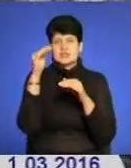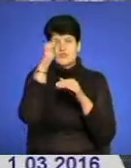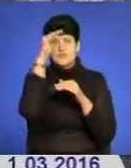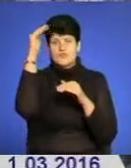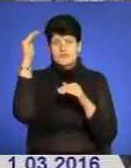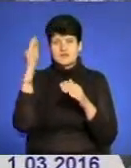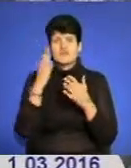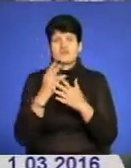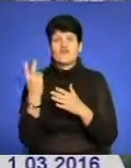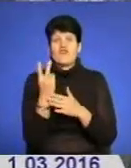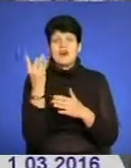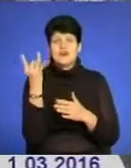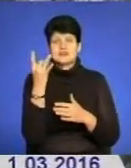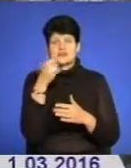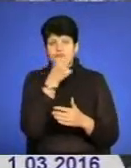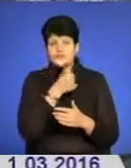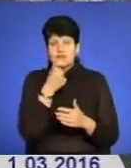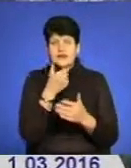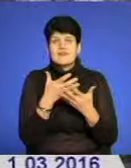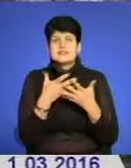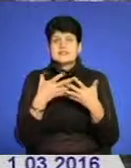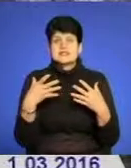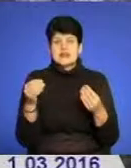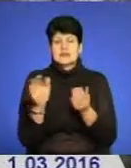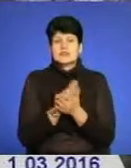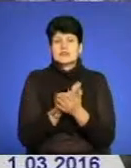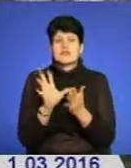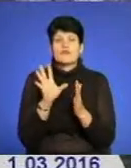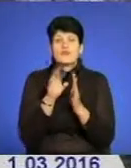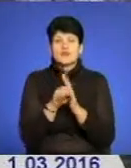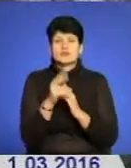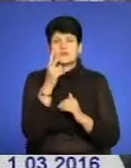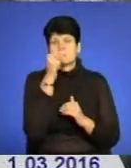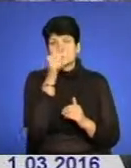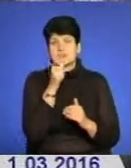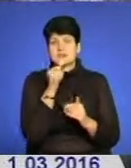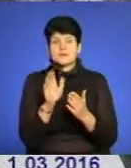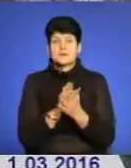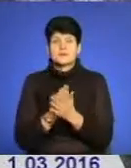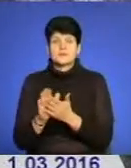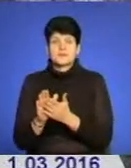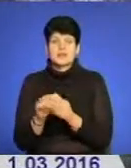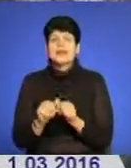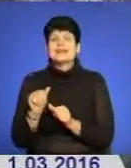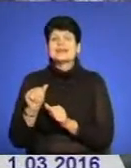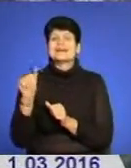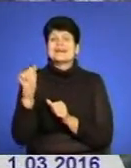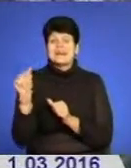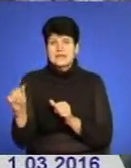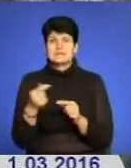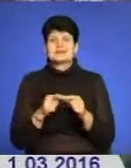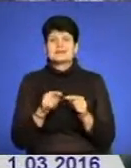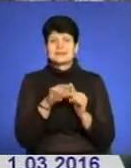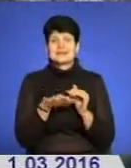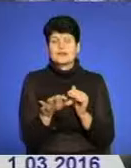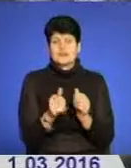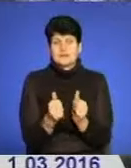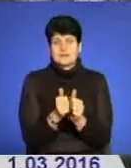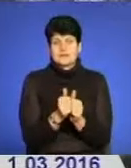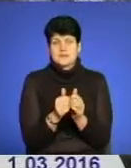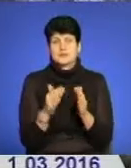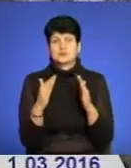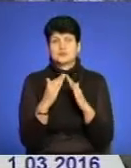відбувається двічі на рік, але власне весняна очистка входить в двомісячник благоустрою. Але окрім цих територій, які відносяться до